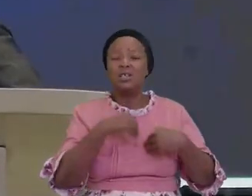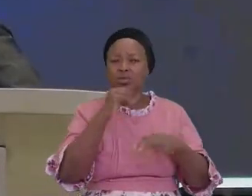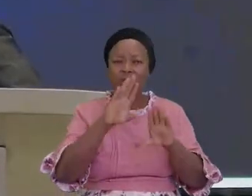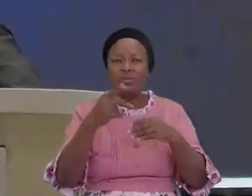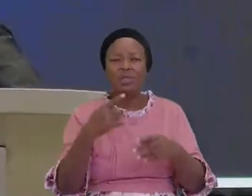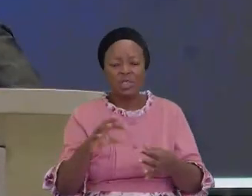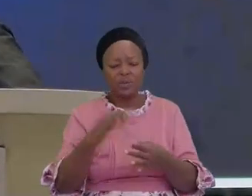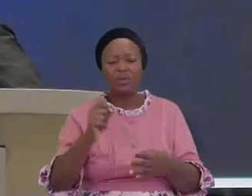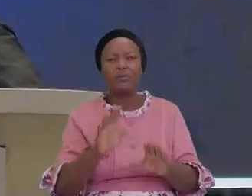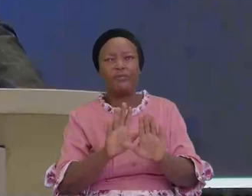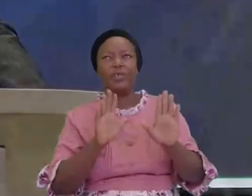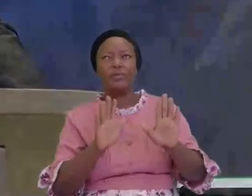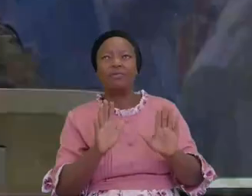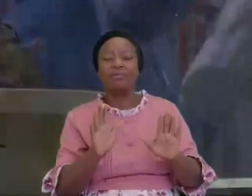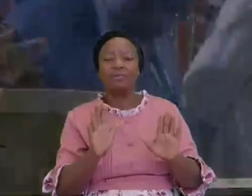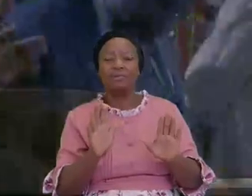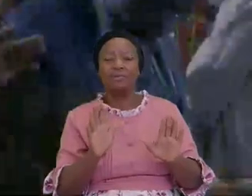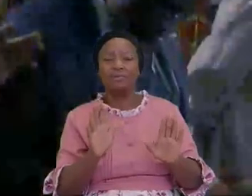Il ne vous a pas donné l'esprit de crainte.